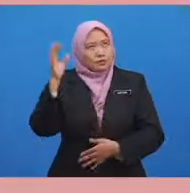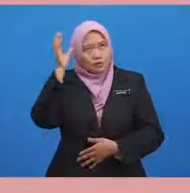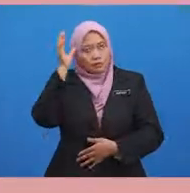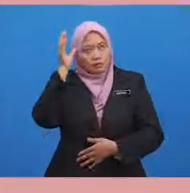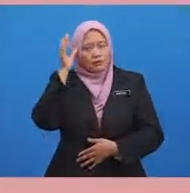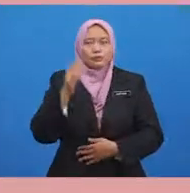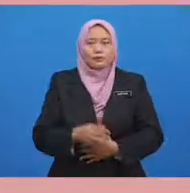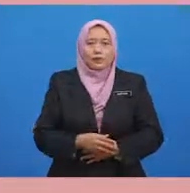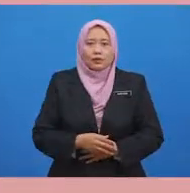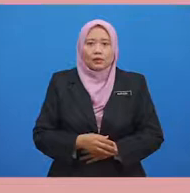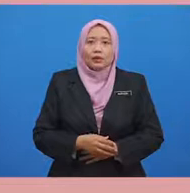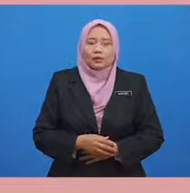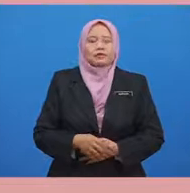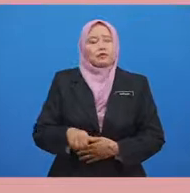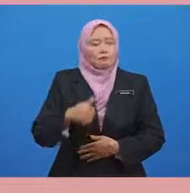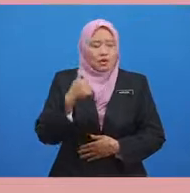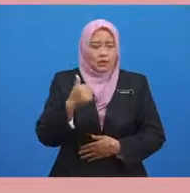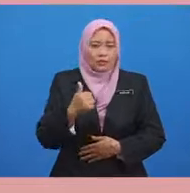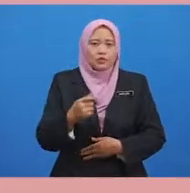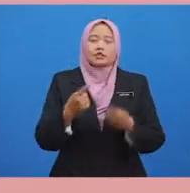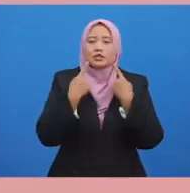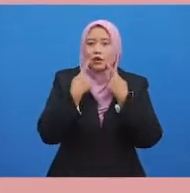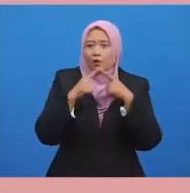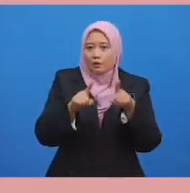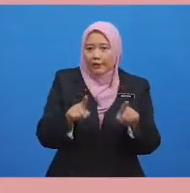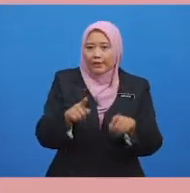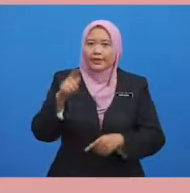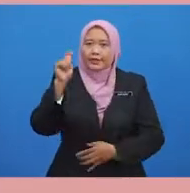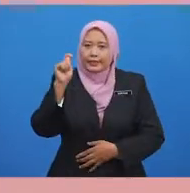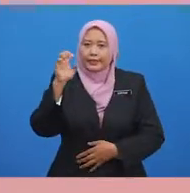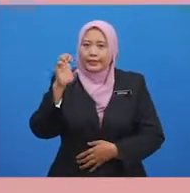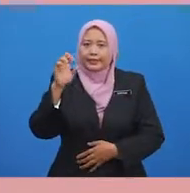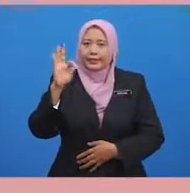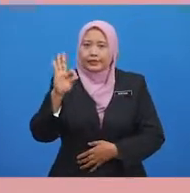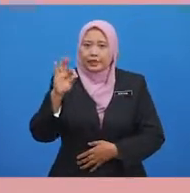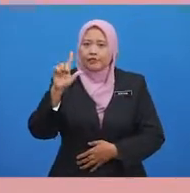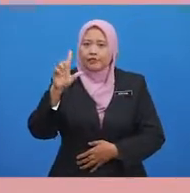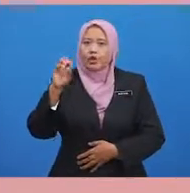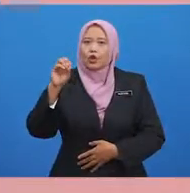Ya, bagus. Jawapannya Teflon.